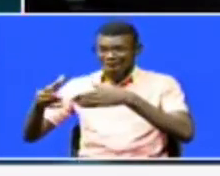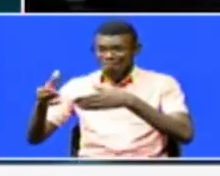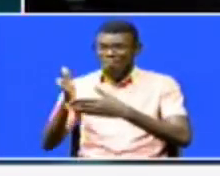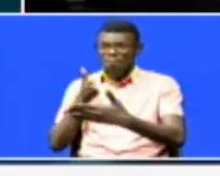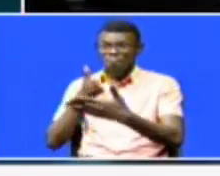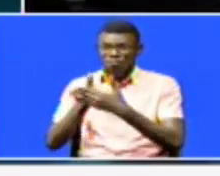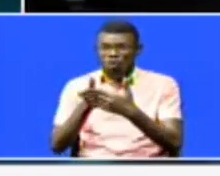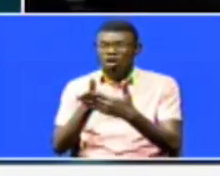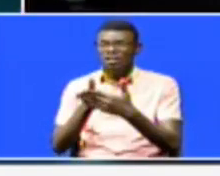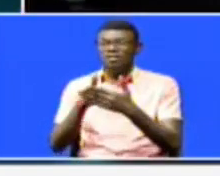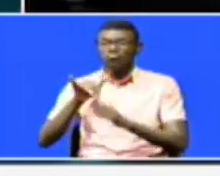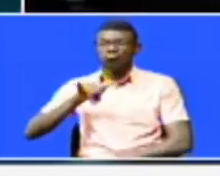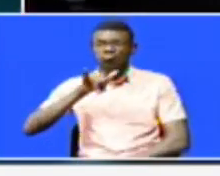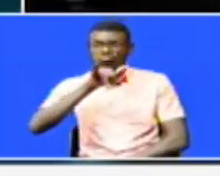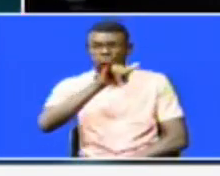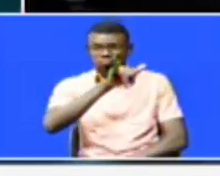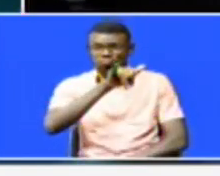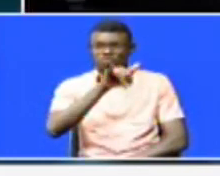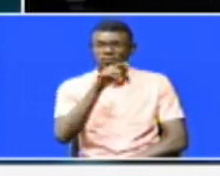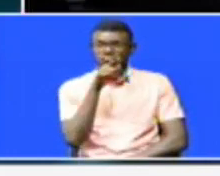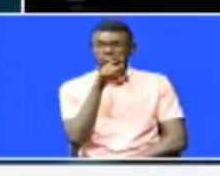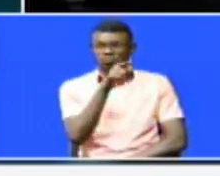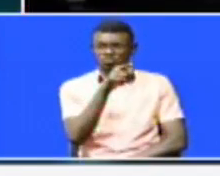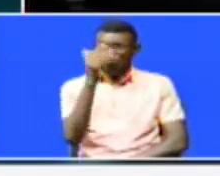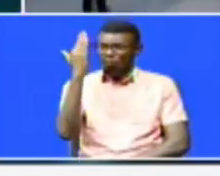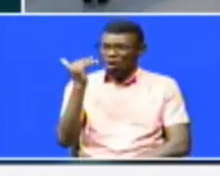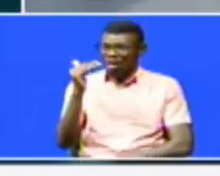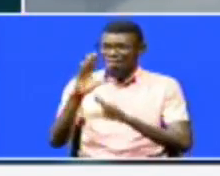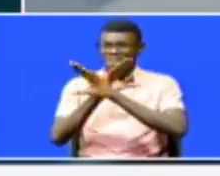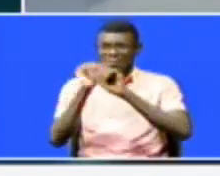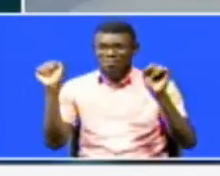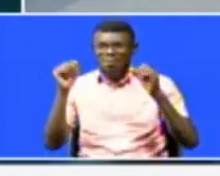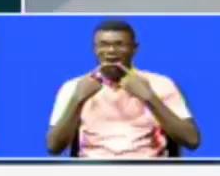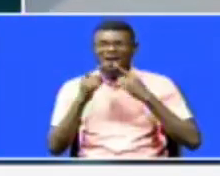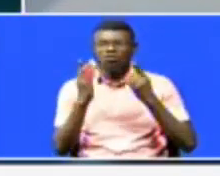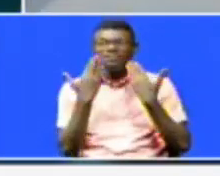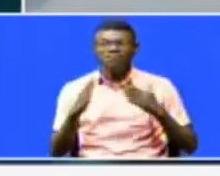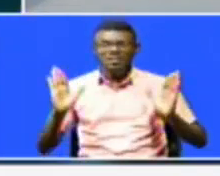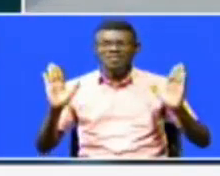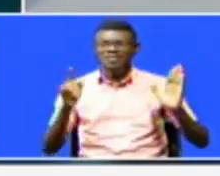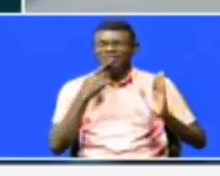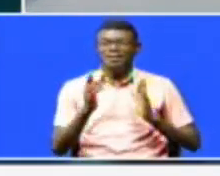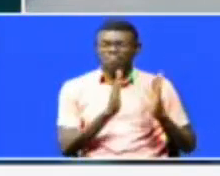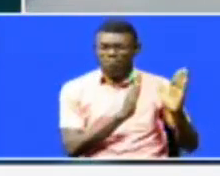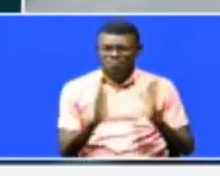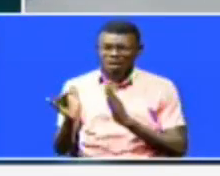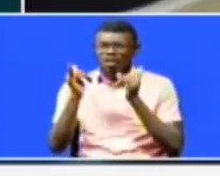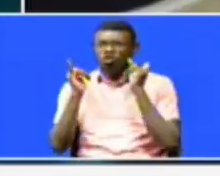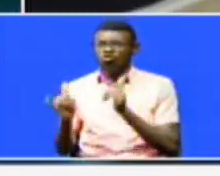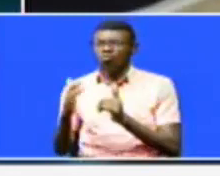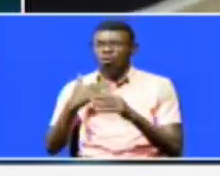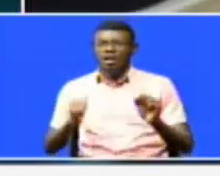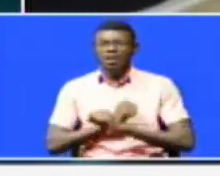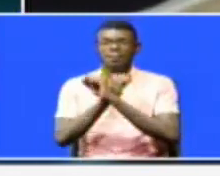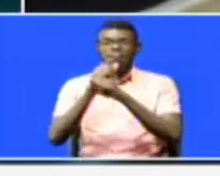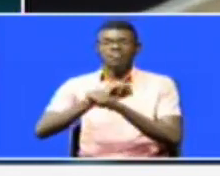nje kutia agizo la Jumapili la mkuu wa nchi Daktari John Pombe Magufuli aliyetangaza mpango mpya kudhibiti kuenea kwa